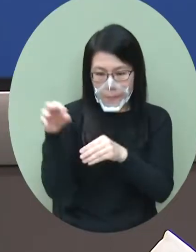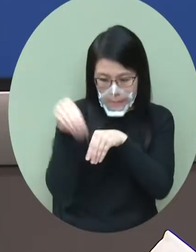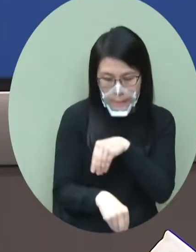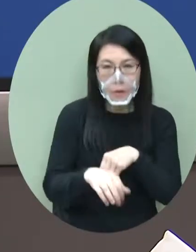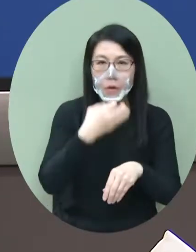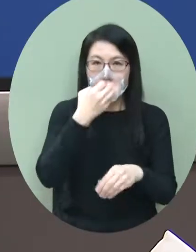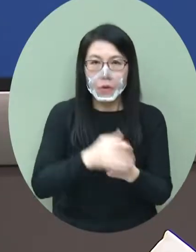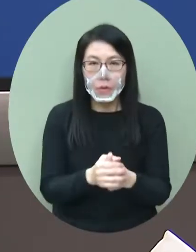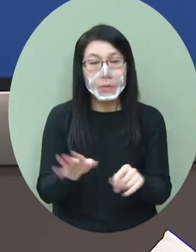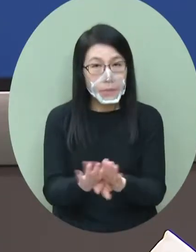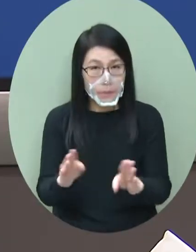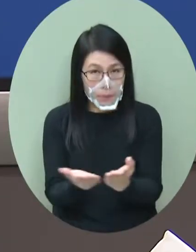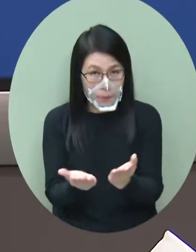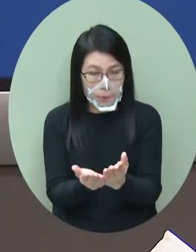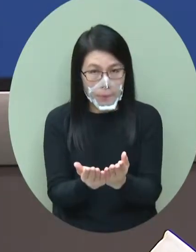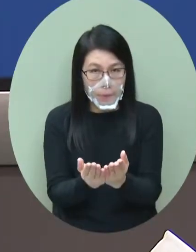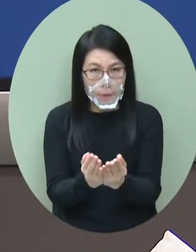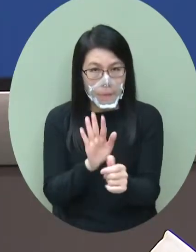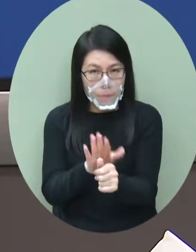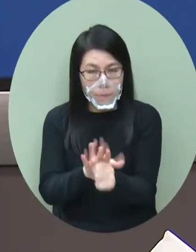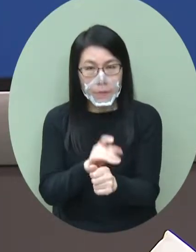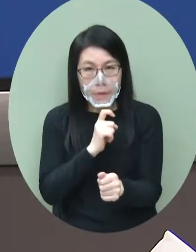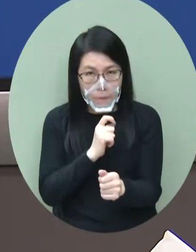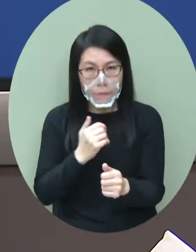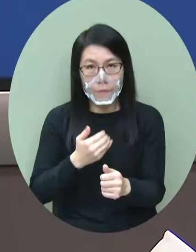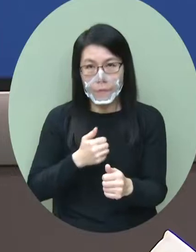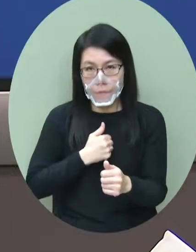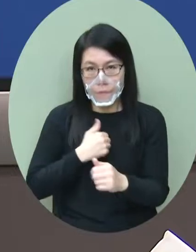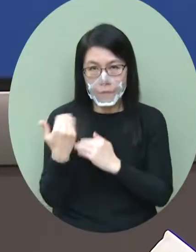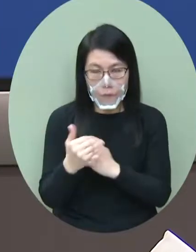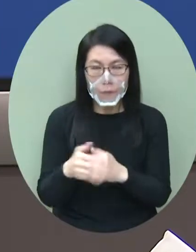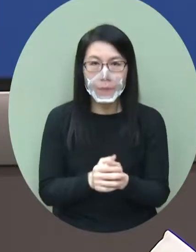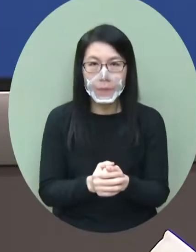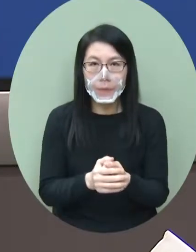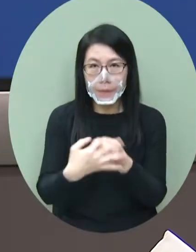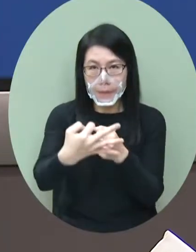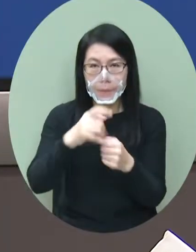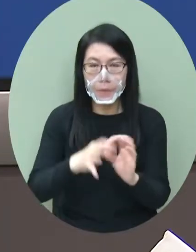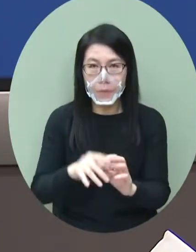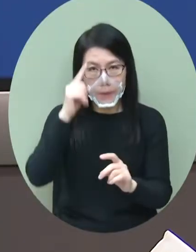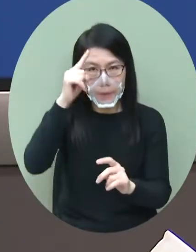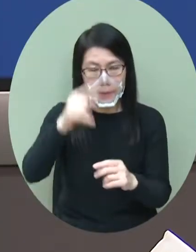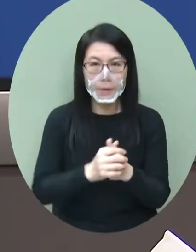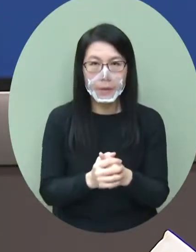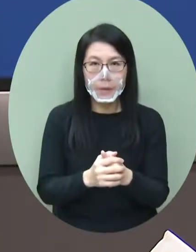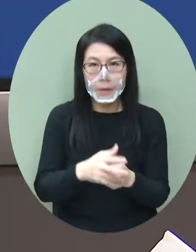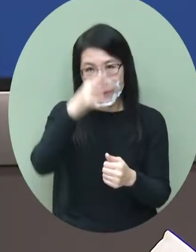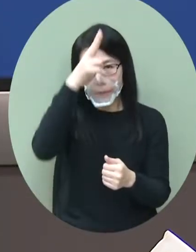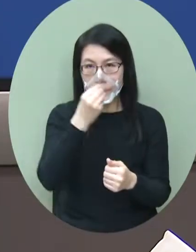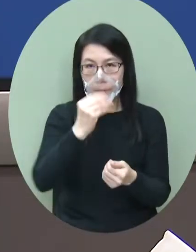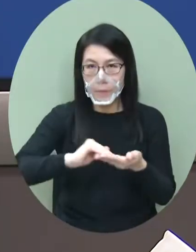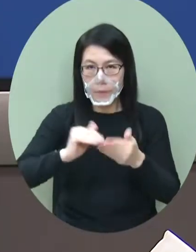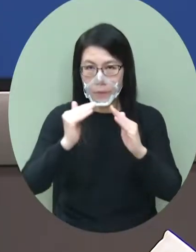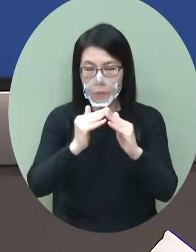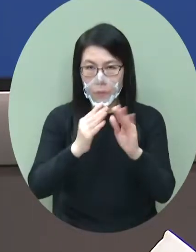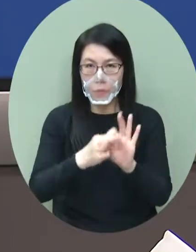以全闭环式呢把这些货物运到香港，确保这个方面有保障。还有资讯发放方面呢，每一天由